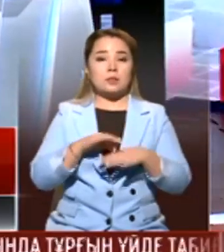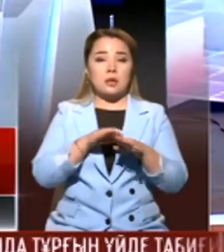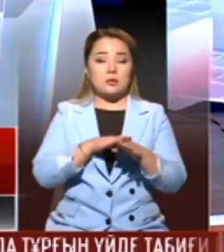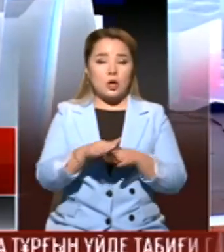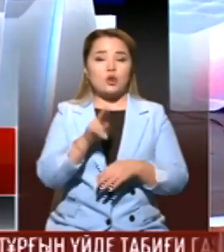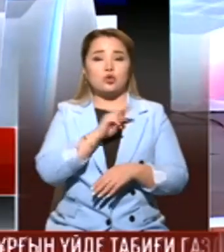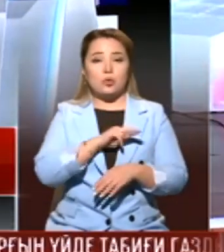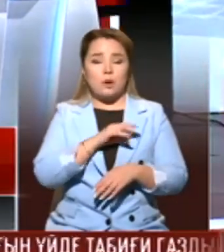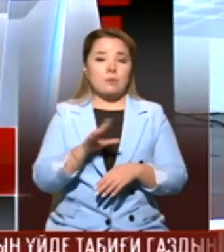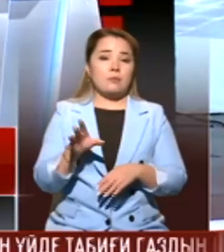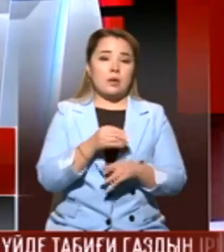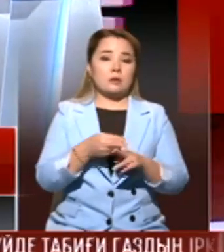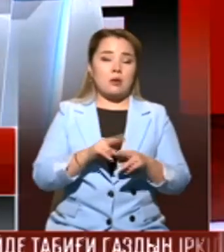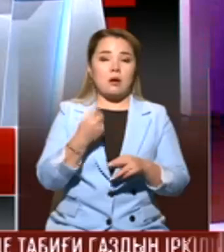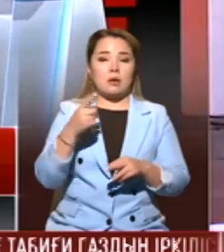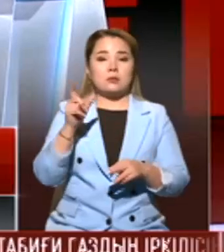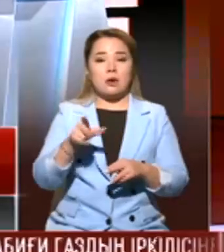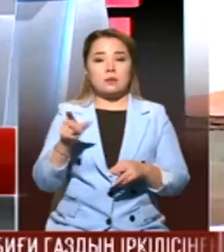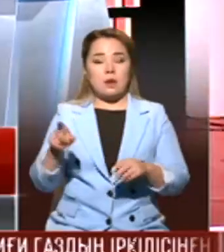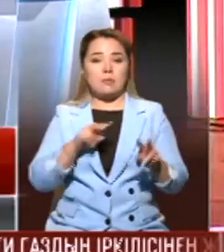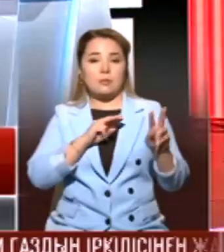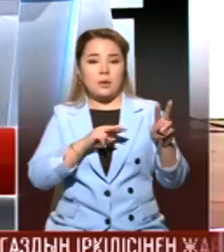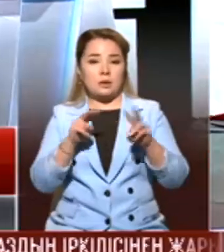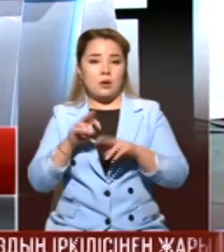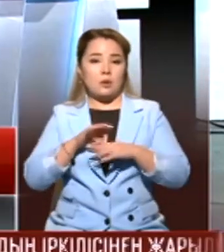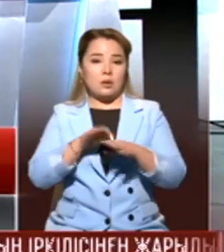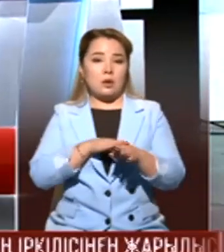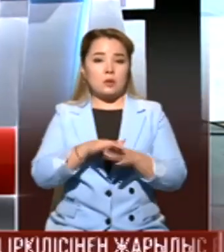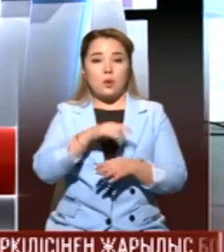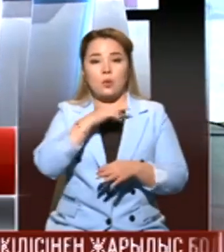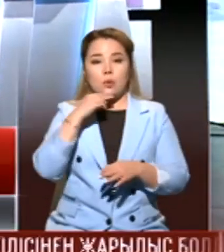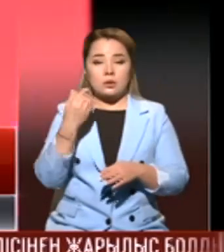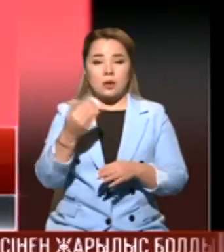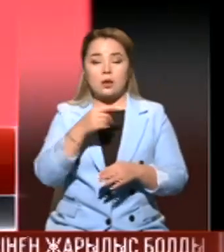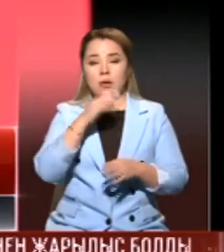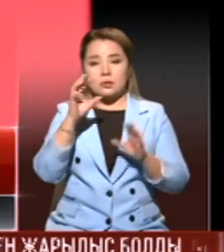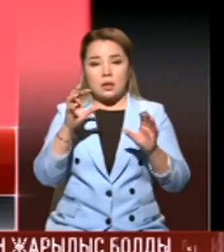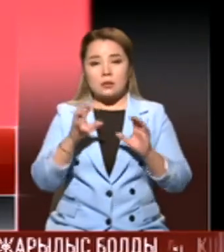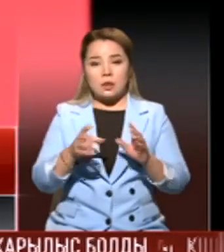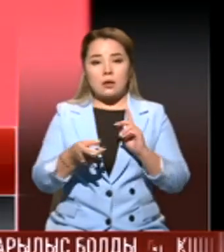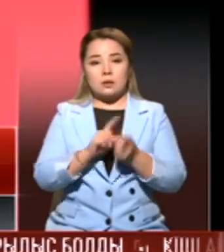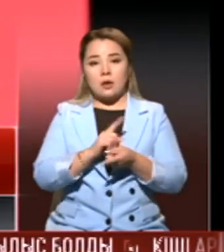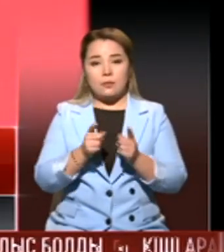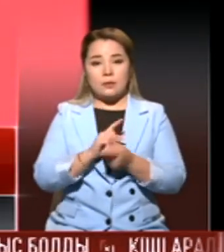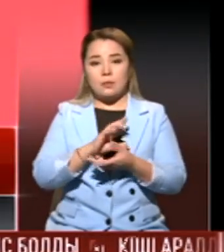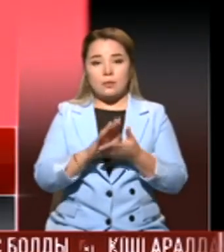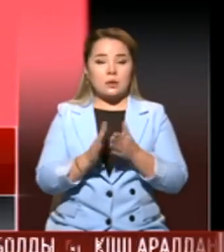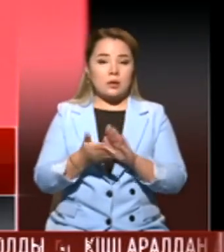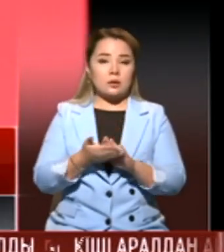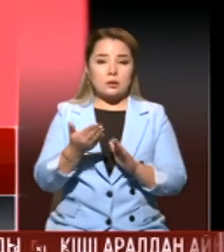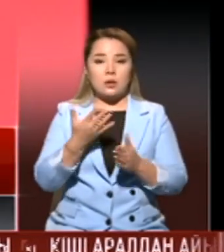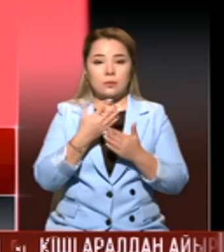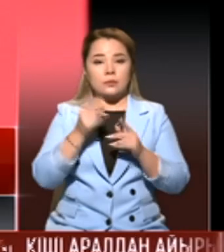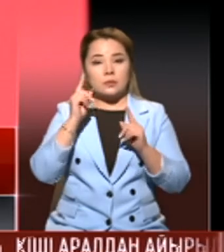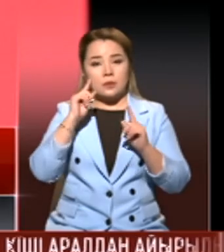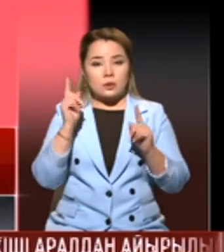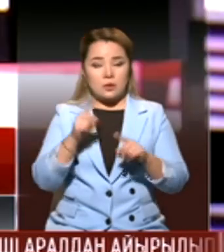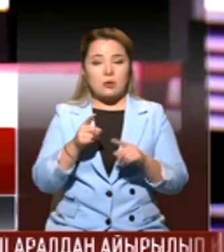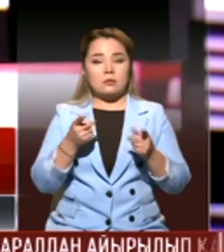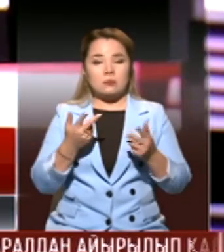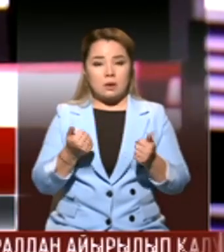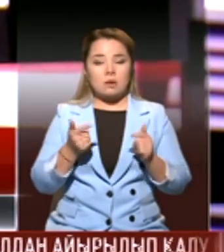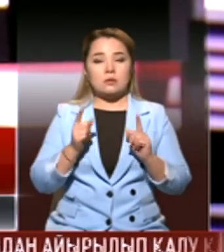де жұмыста да жасайтын осы бір азаматтар. Заңның сол орысшадан аударатын олқылық осы да. Иә, ол келісу керек. Иә, Ерғанат мырза,